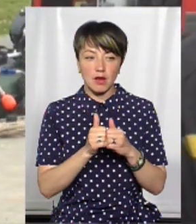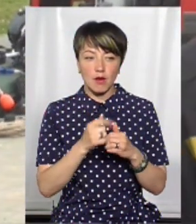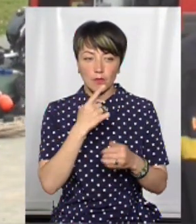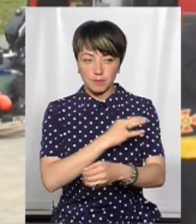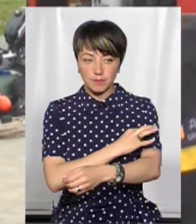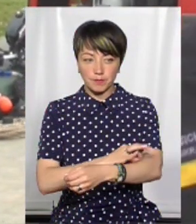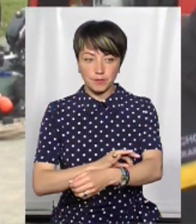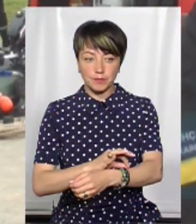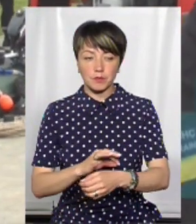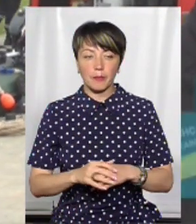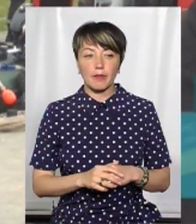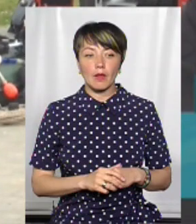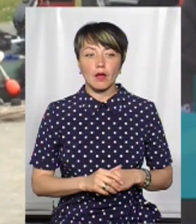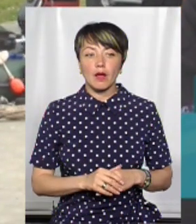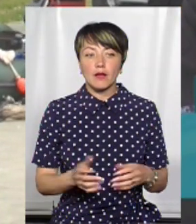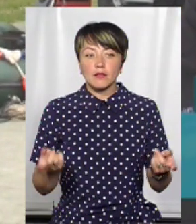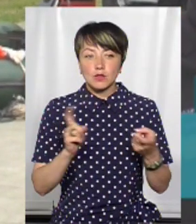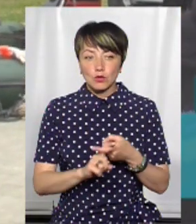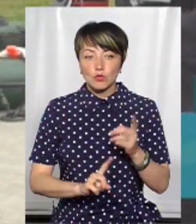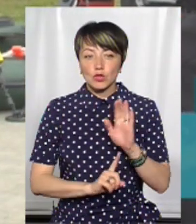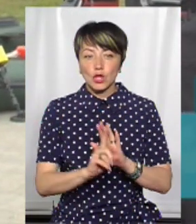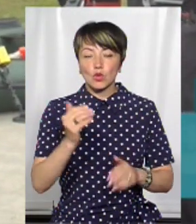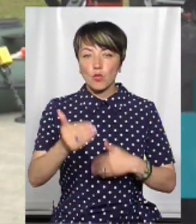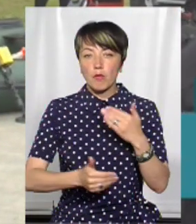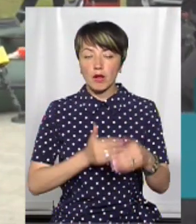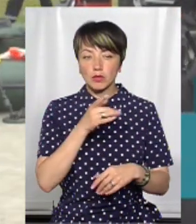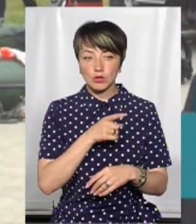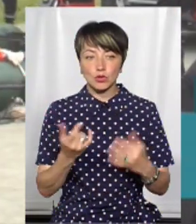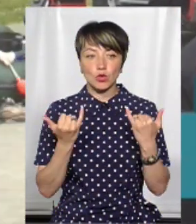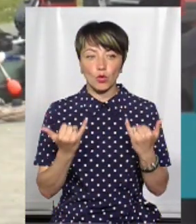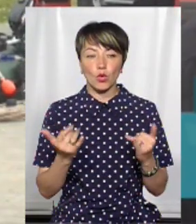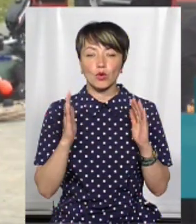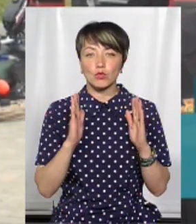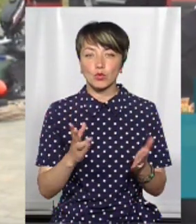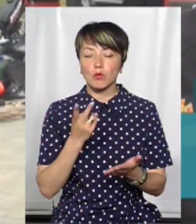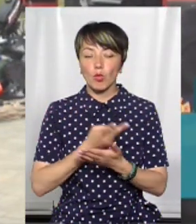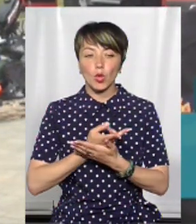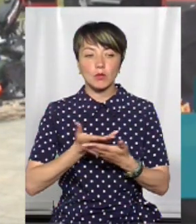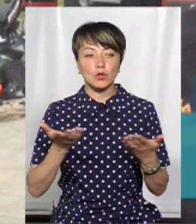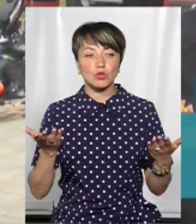В зв'язку з початком купального сезону сьогодні будуть продемонстровані